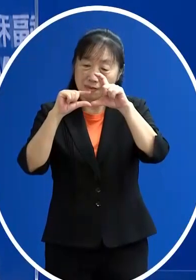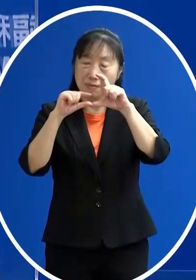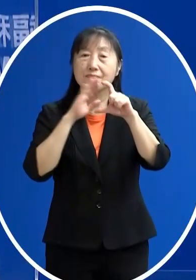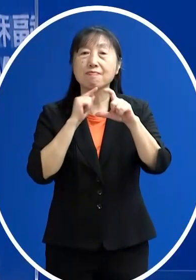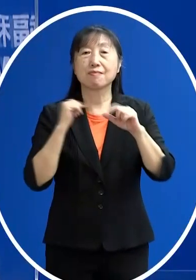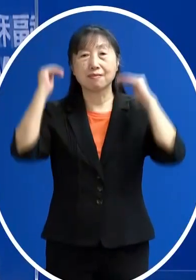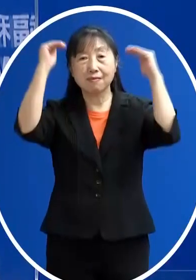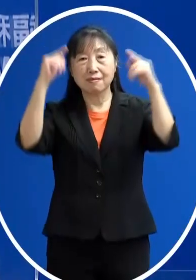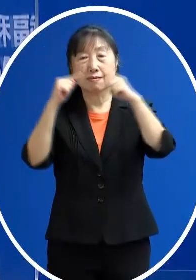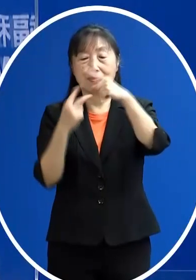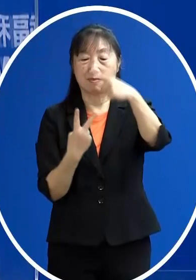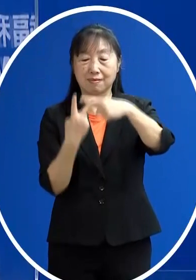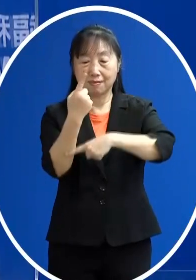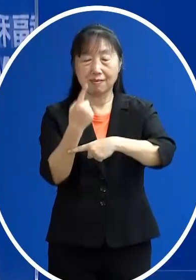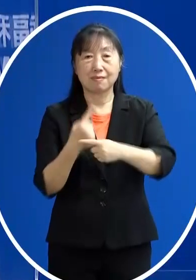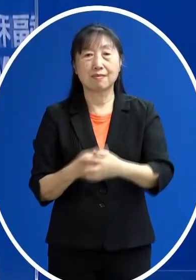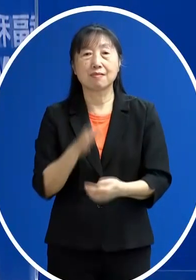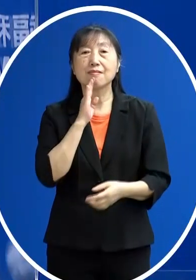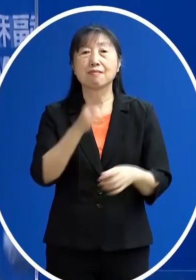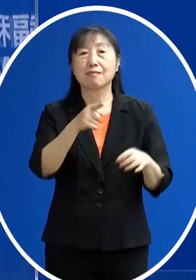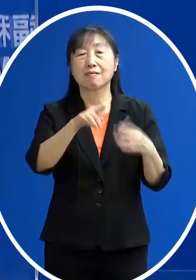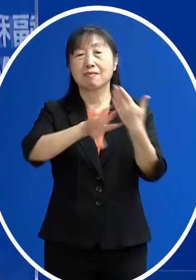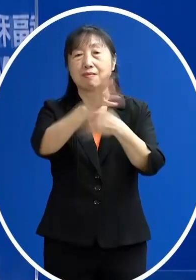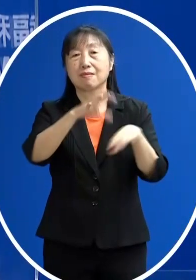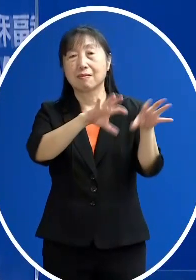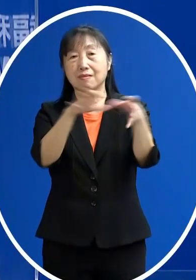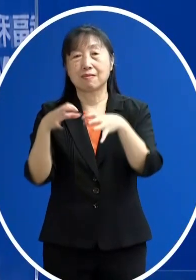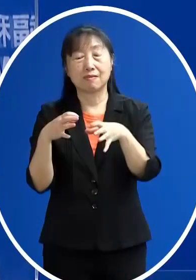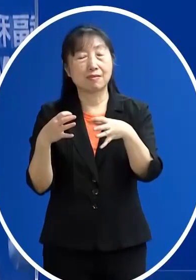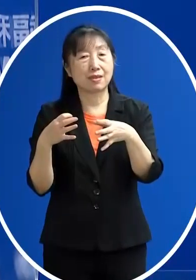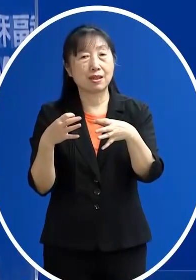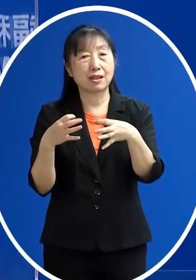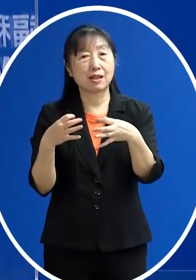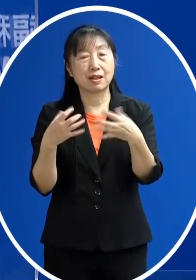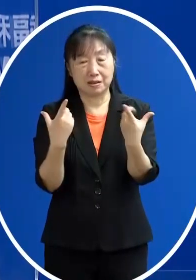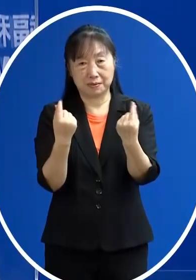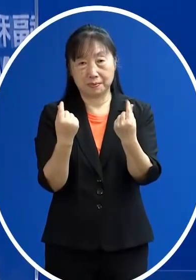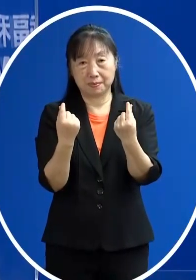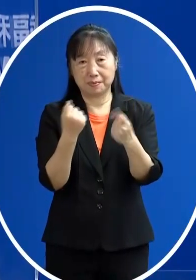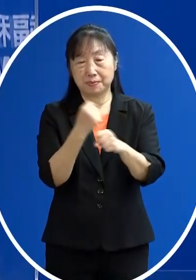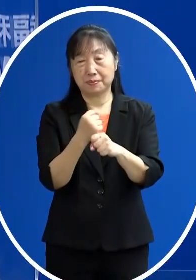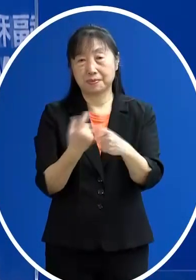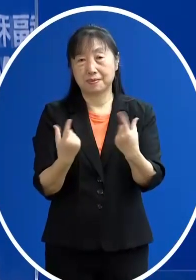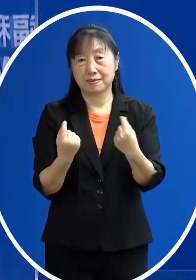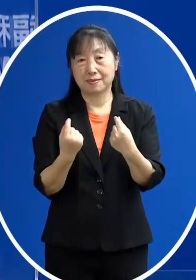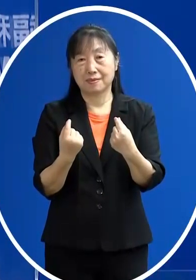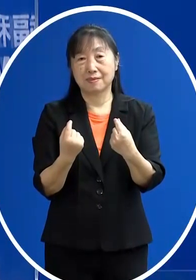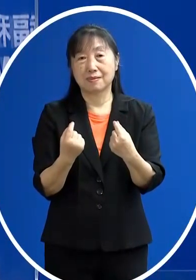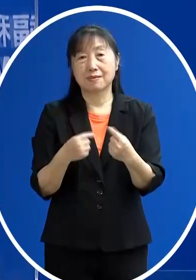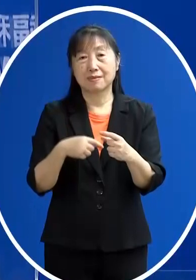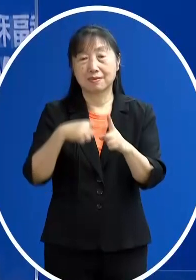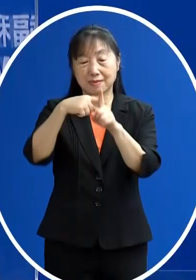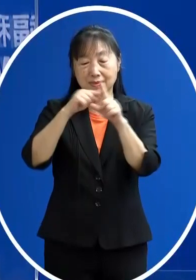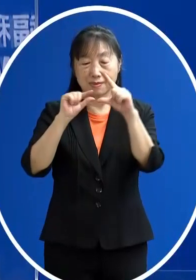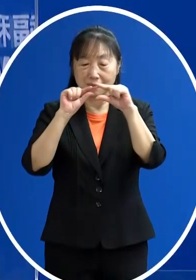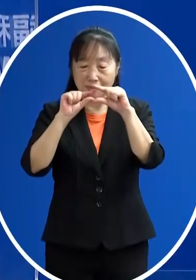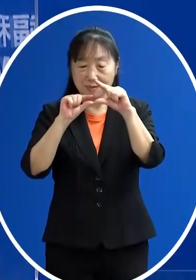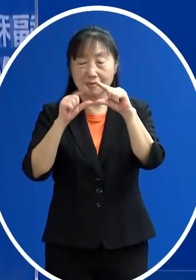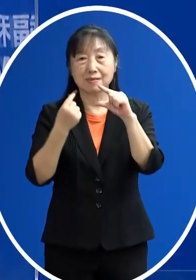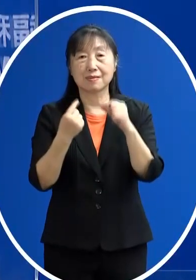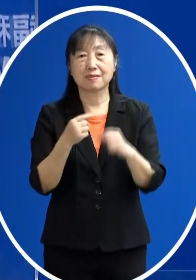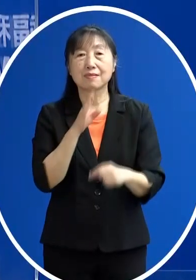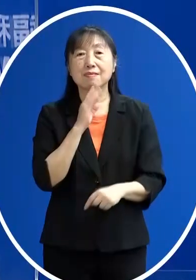人剂量的一半，哈，那这个是国际的一个采行的一个量剂量。那另外青